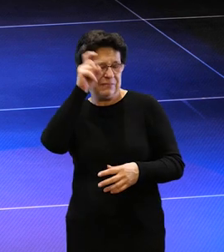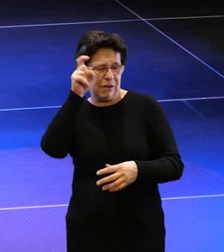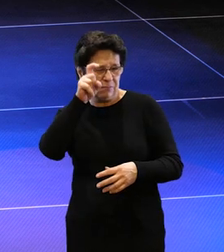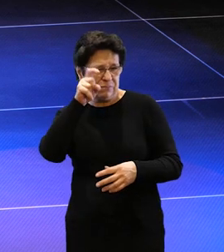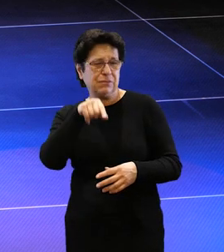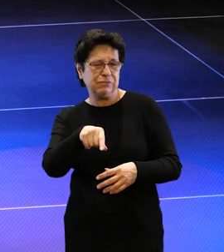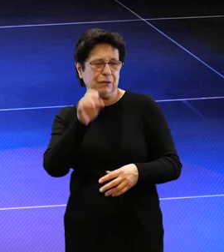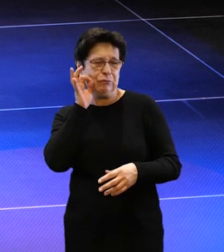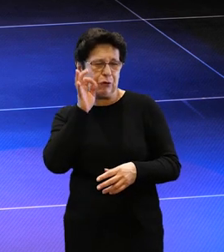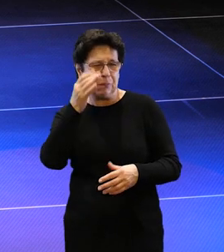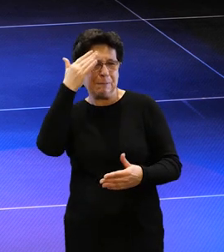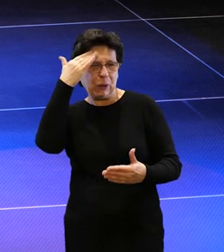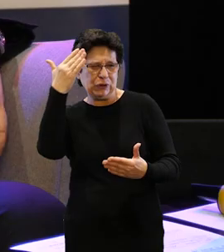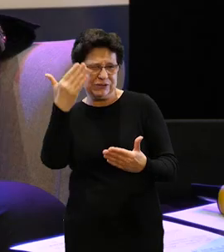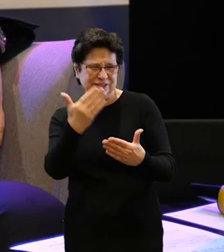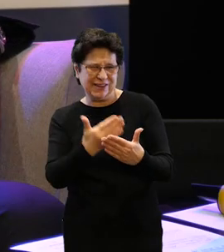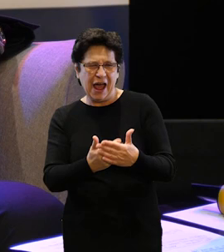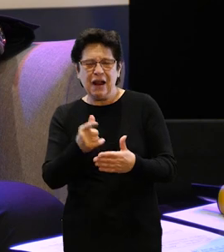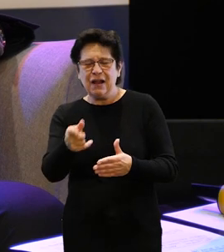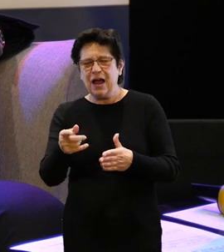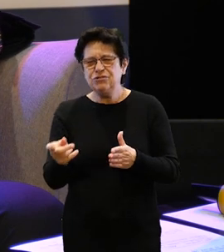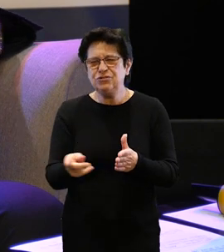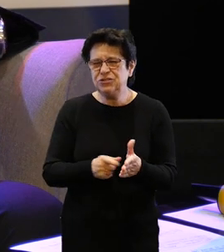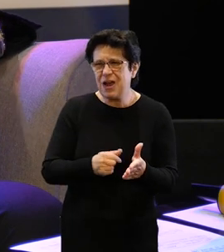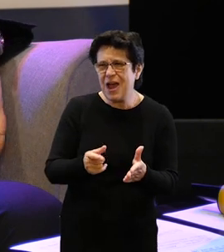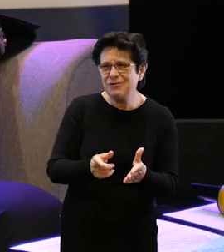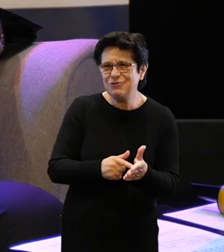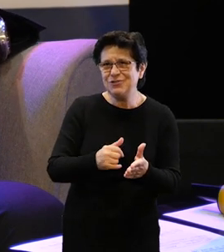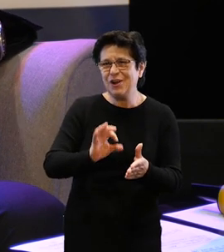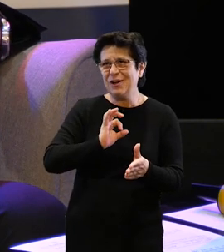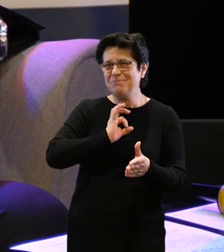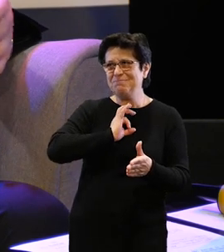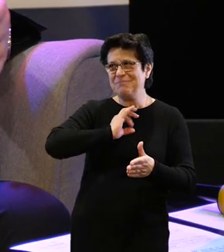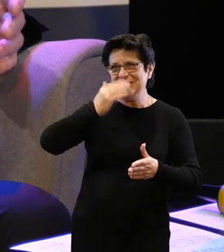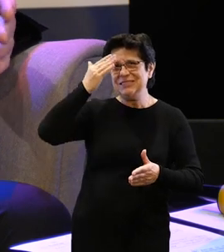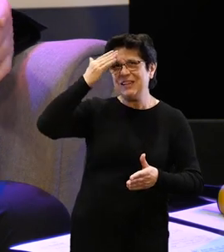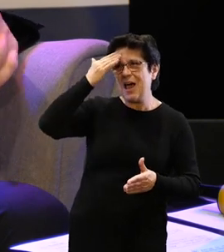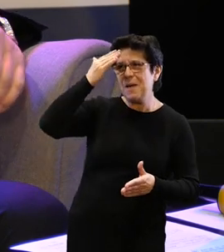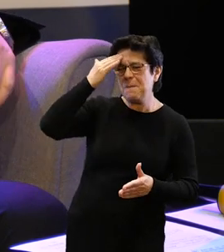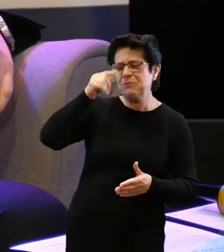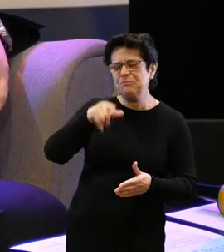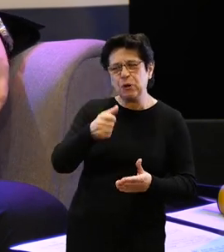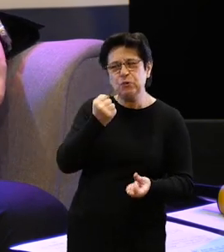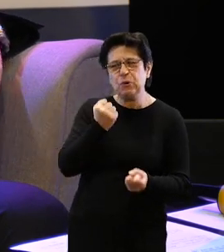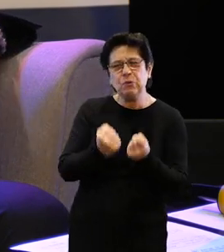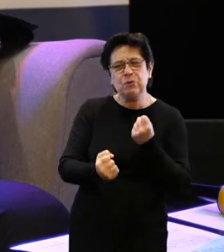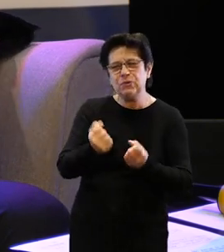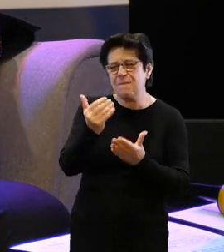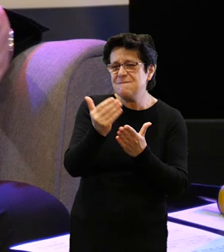dobrze poznali i bardzo często tego typu właśnie znajomości które powstają w takich trudnych ciężkich